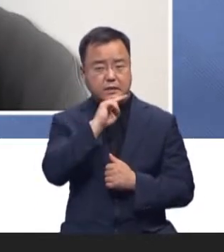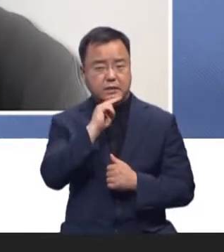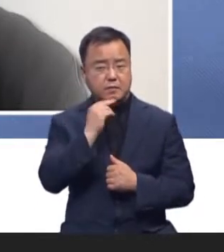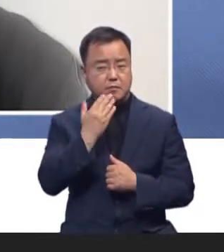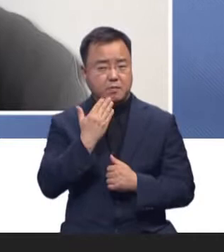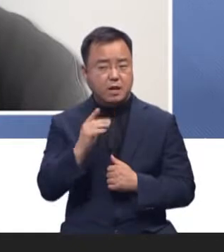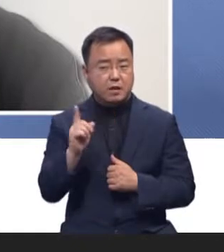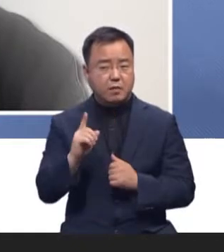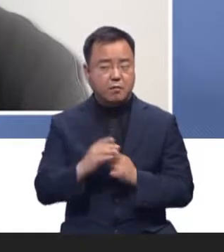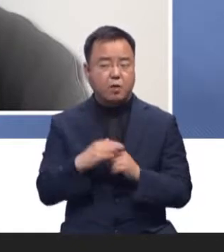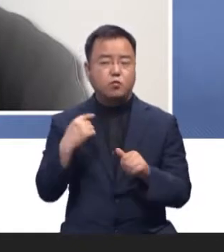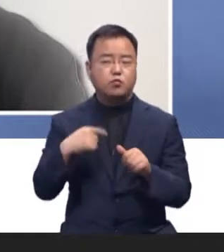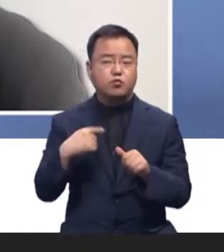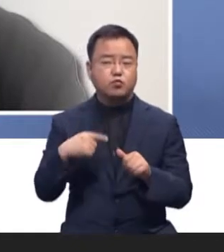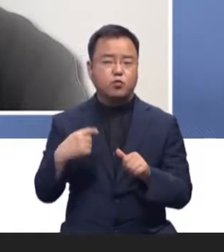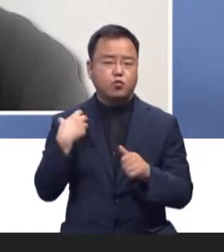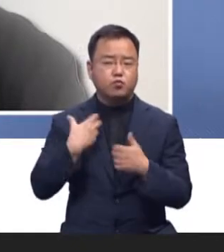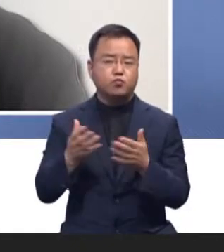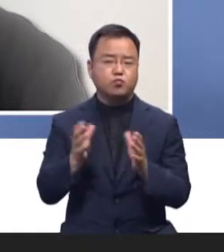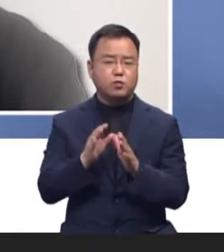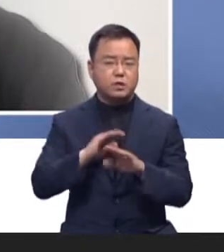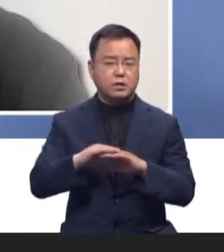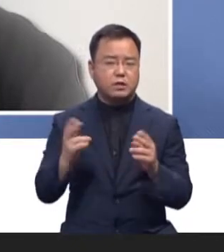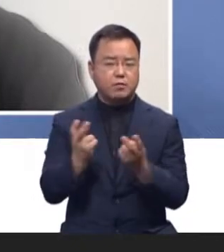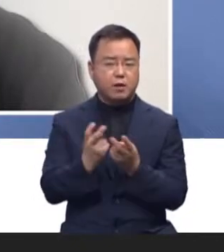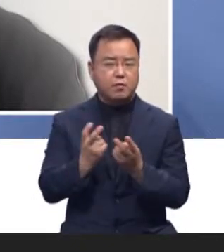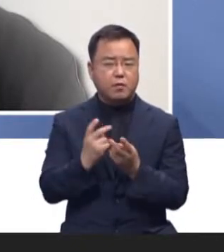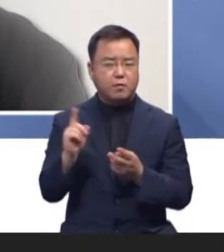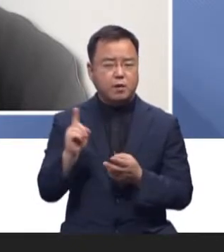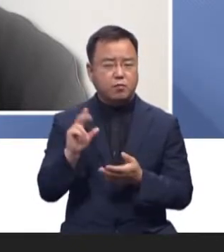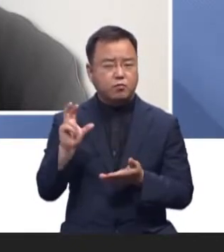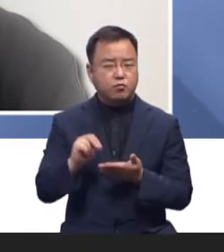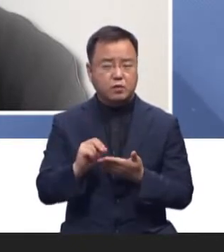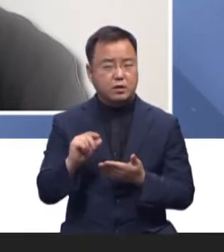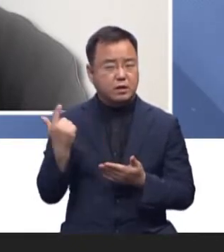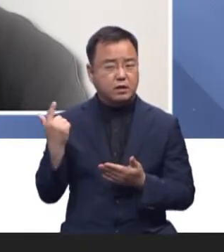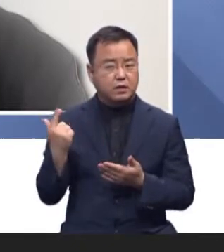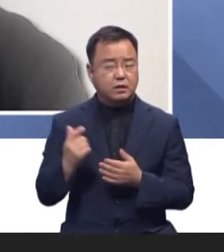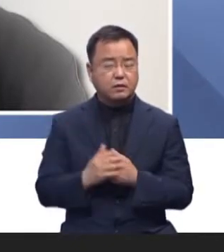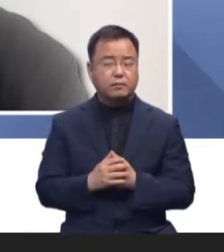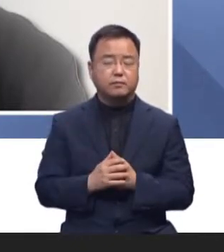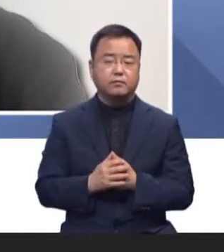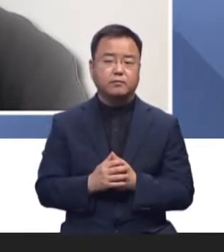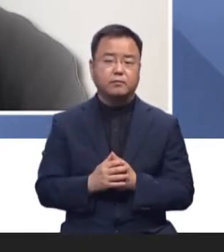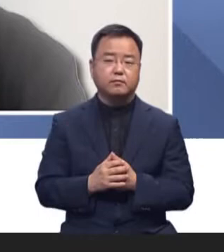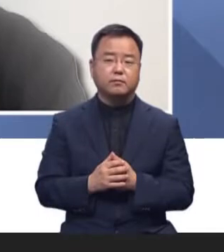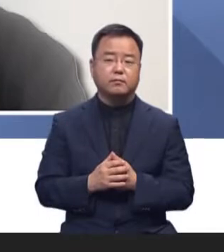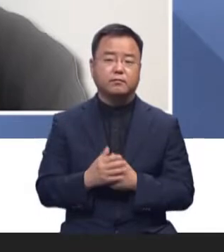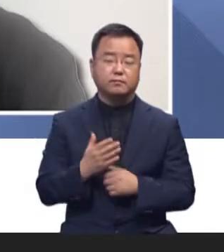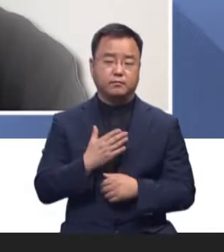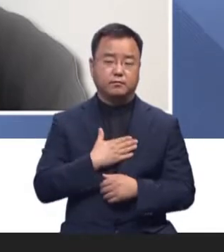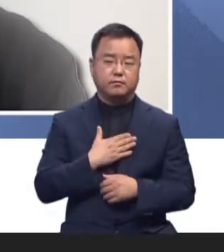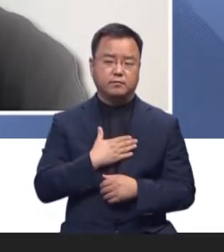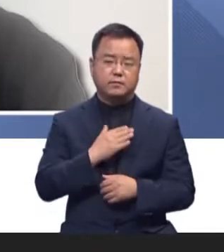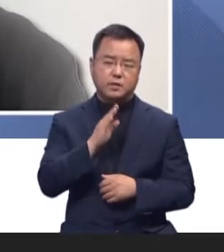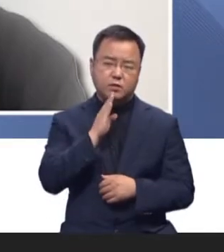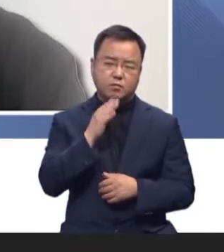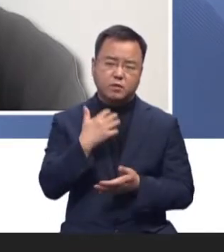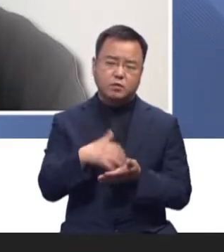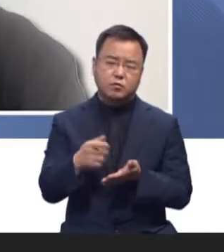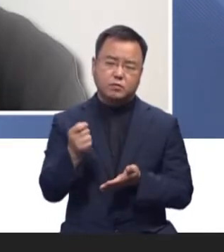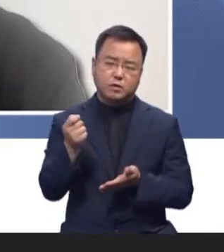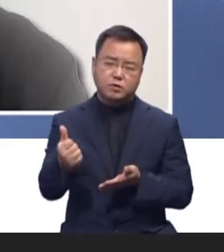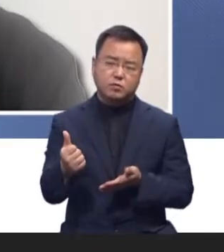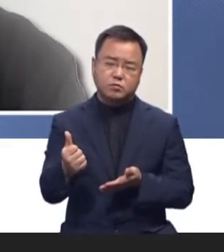게 교육당국이 대처하는 방식에 문제가 있었던 건 아닐까요? 저는 정말 극소수일까 너무